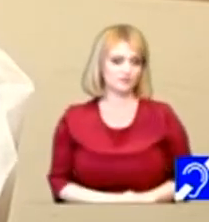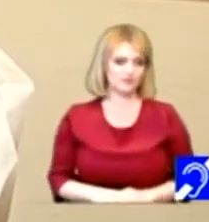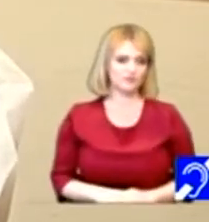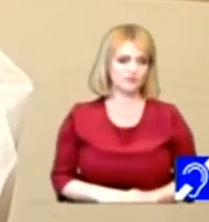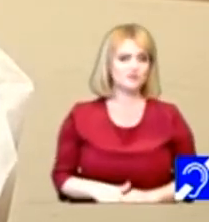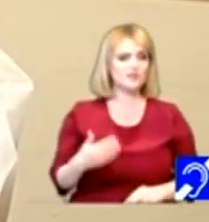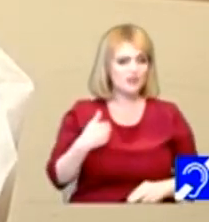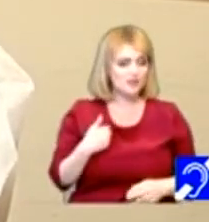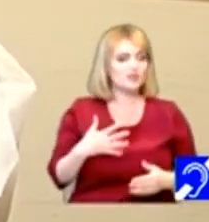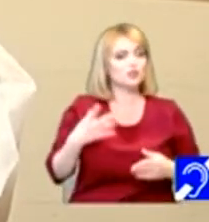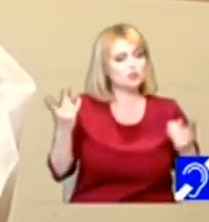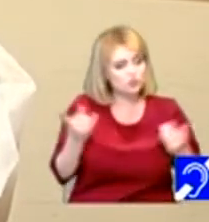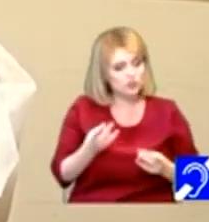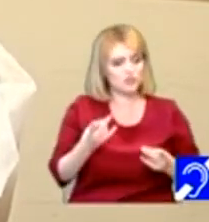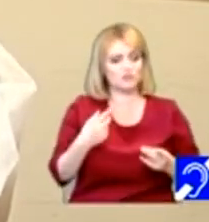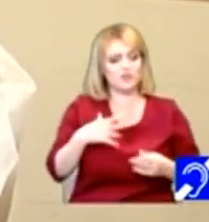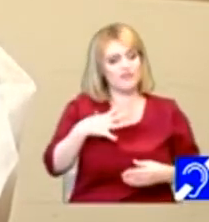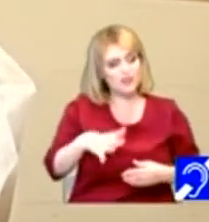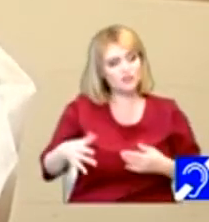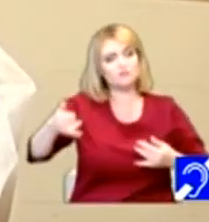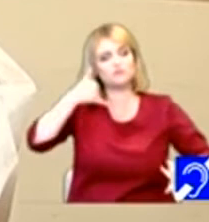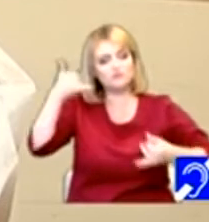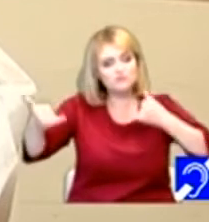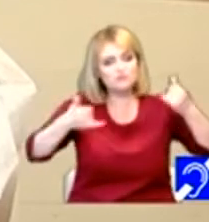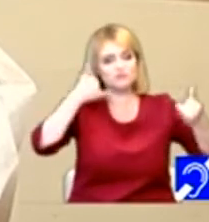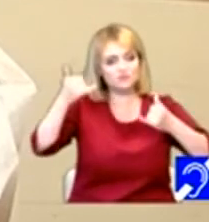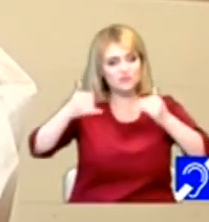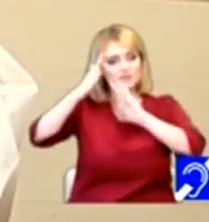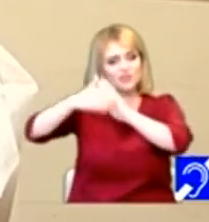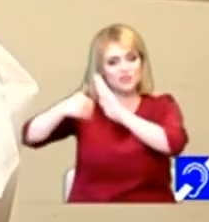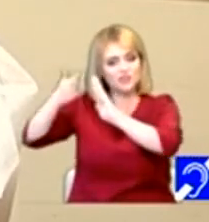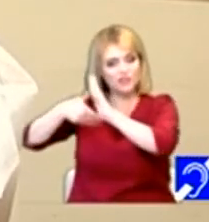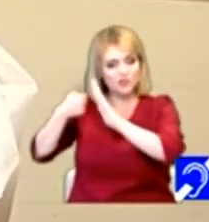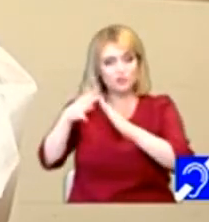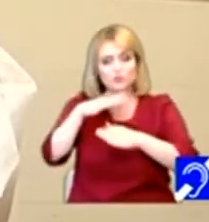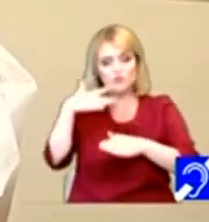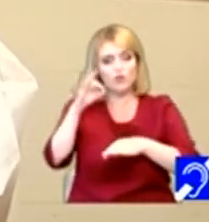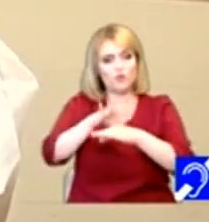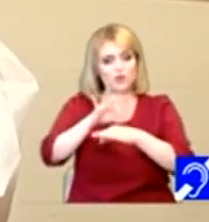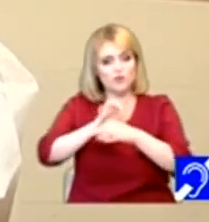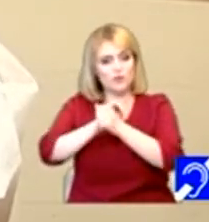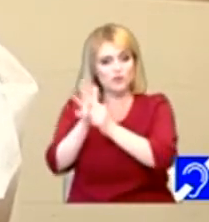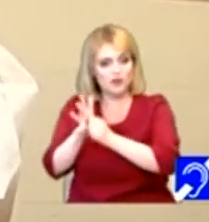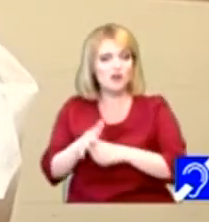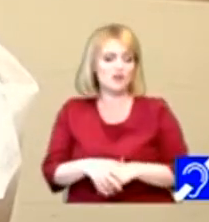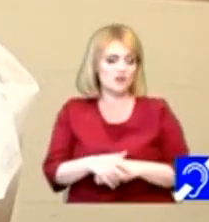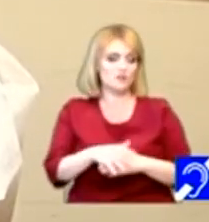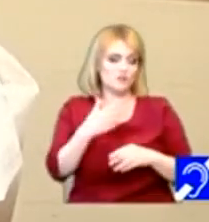dar este foarte necesară și oportună în momentul crizei care este toată lumea